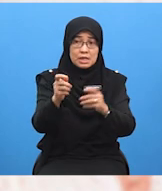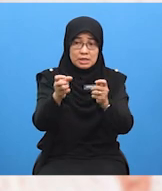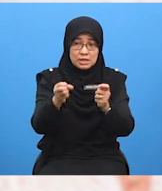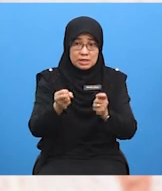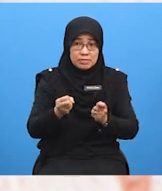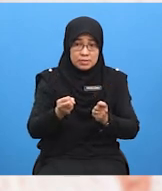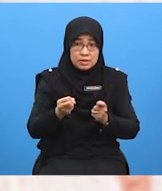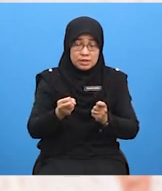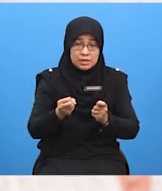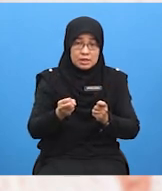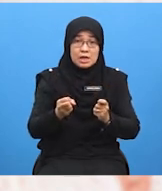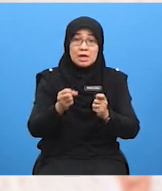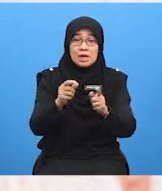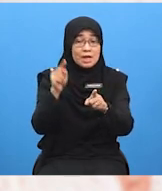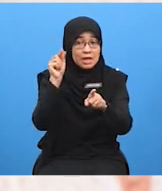Contohnya,